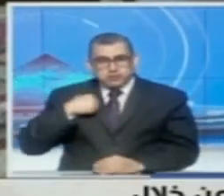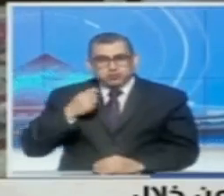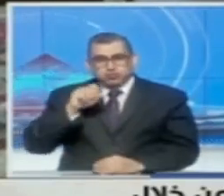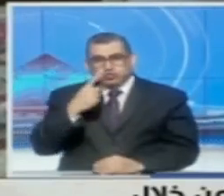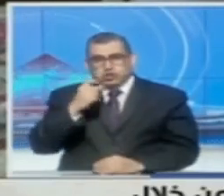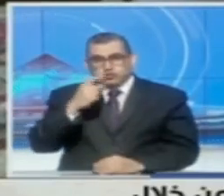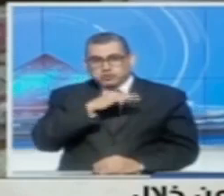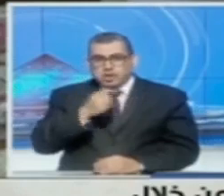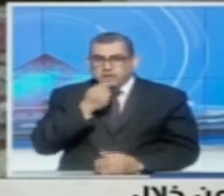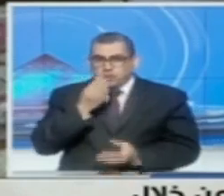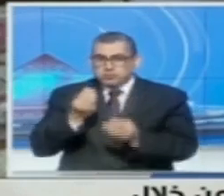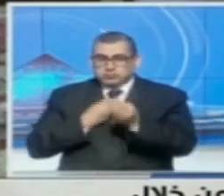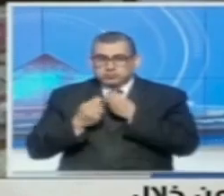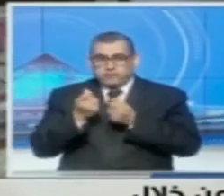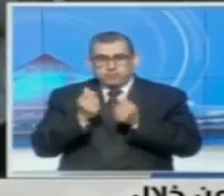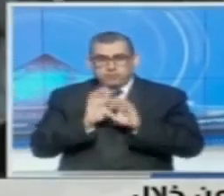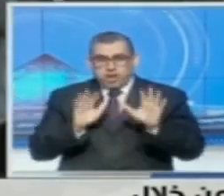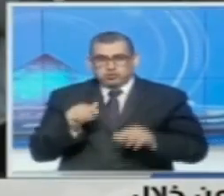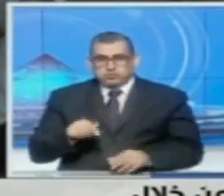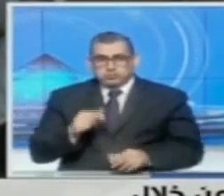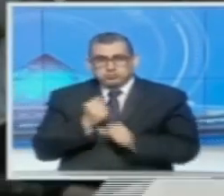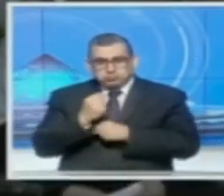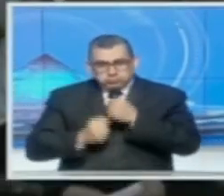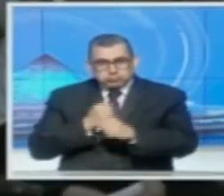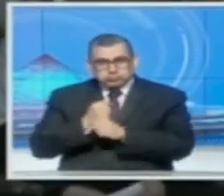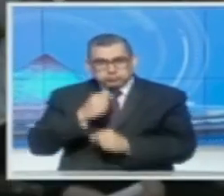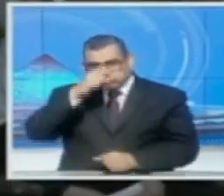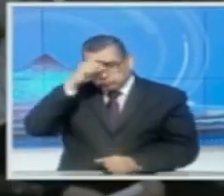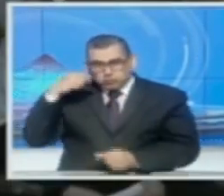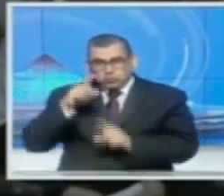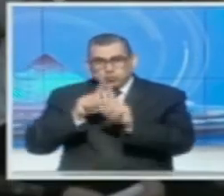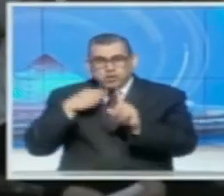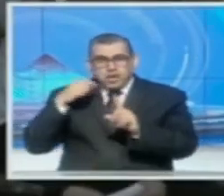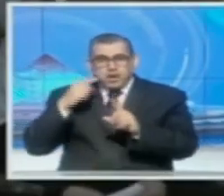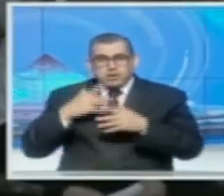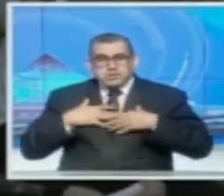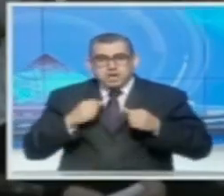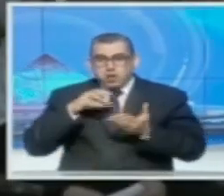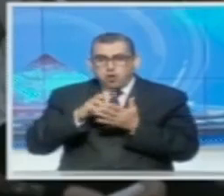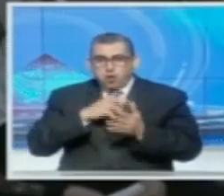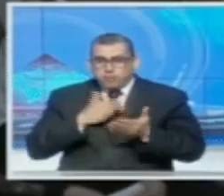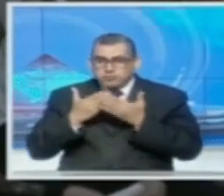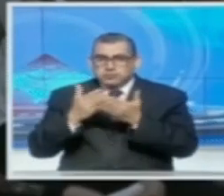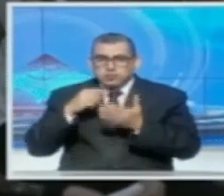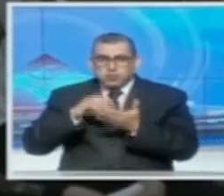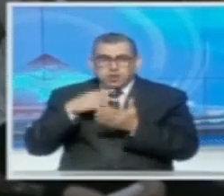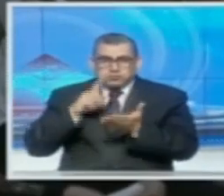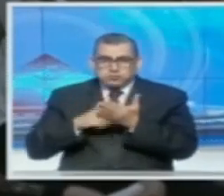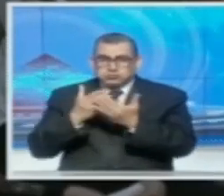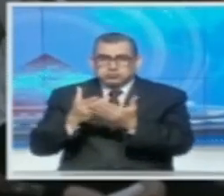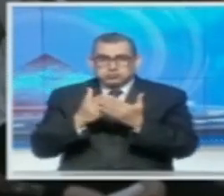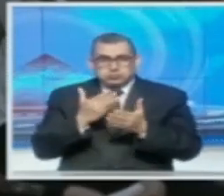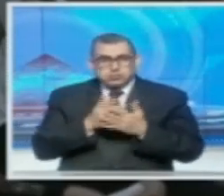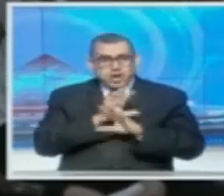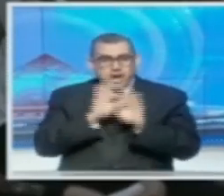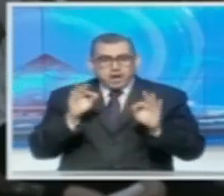هنا بصرف علاج خدمه مجانيه. جهود مضنية تبذلها الدولة المصرية من خلال تلك المبادرات الرئاسية الفاعلة لتقديم